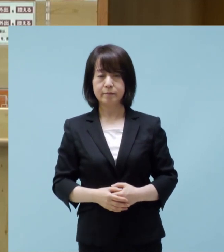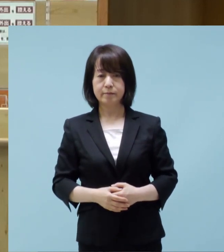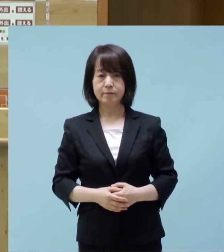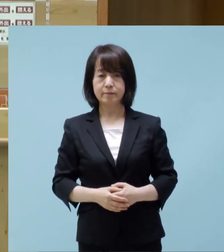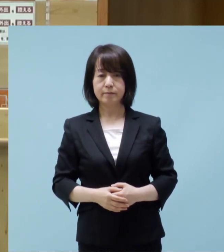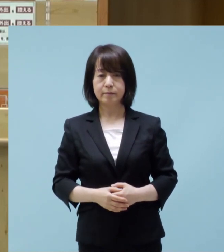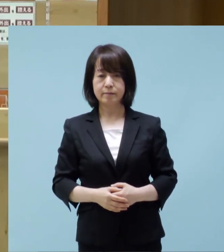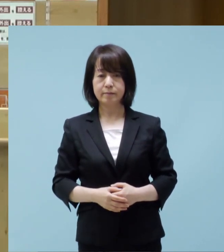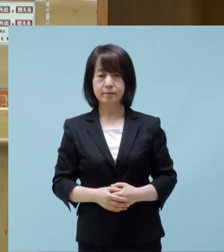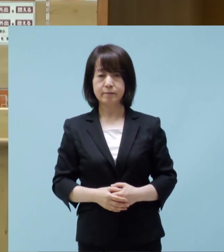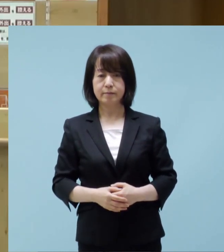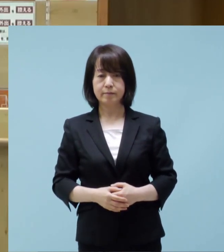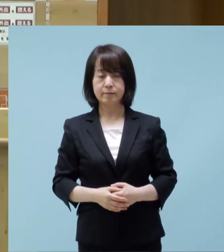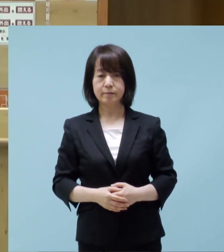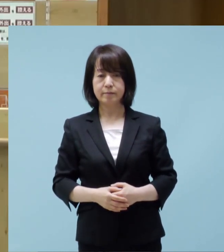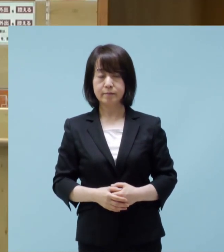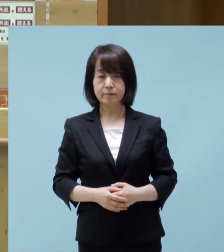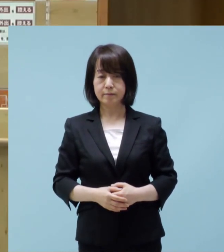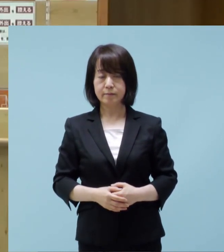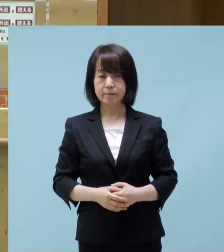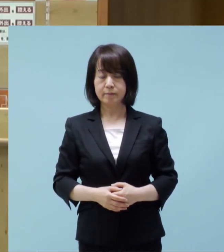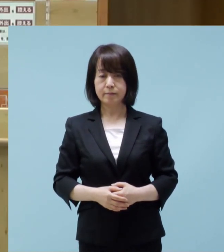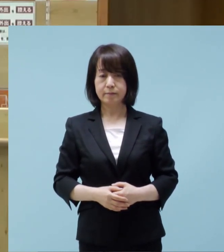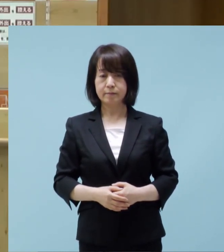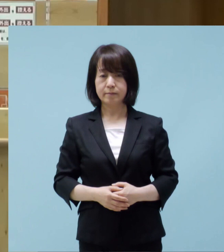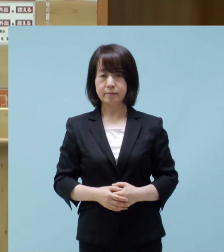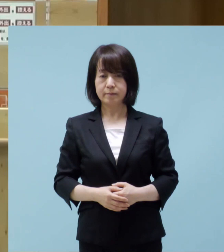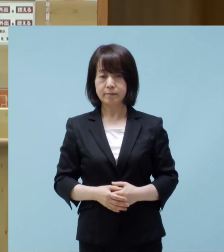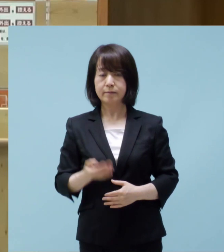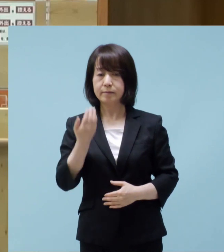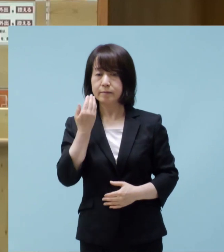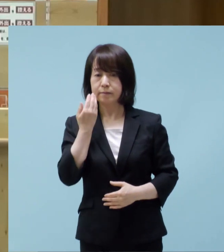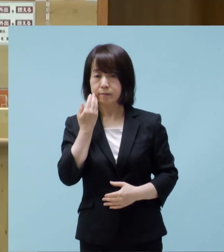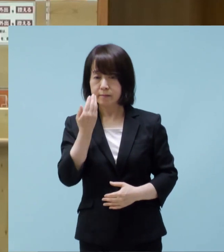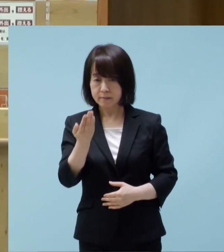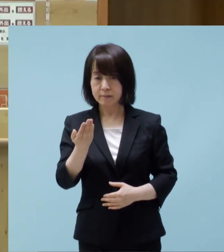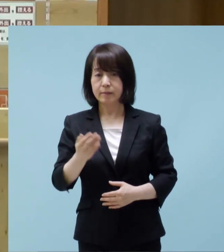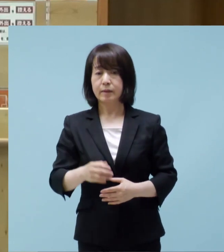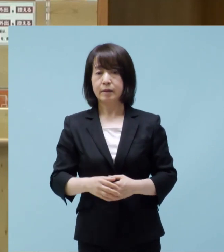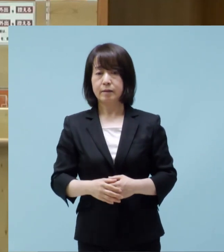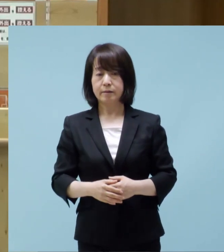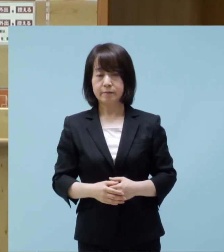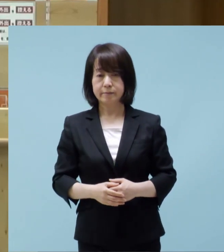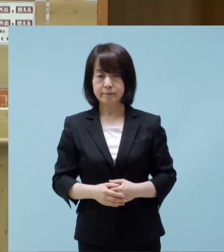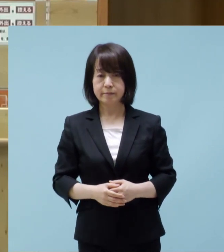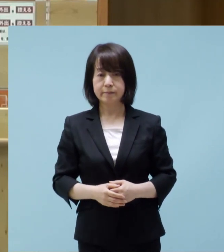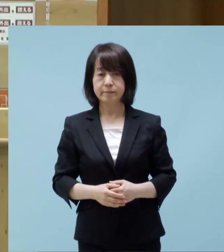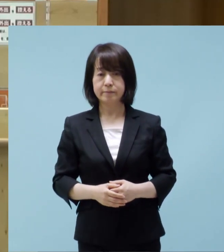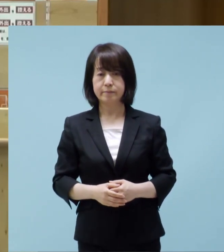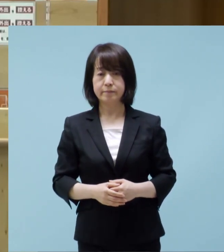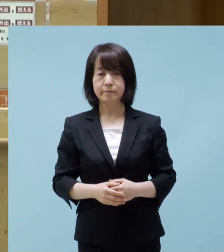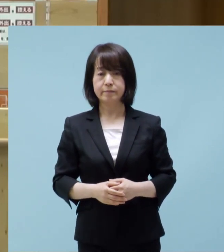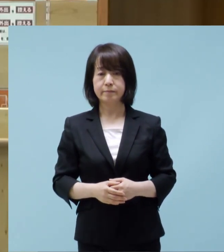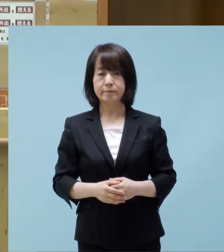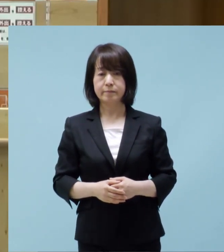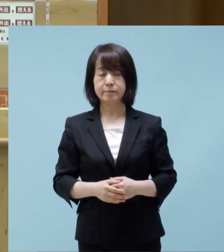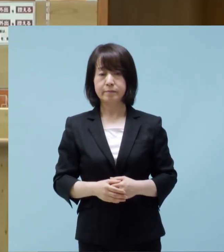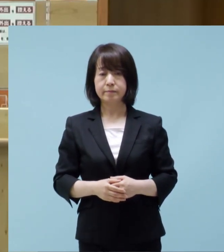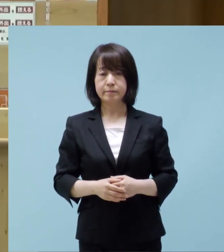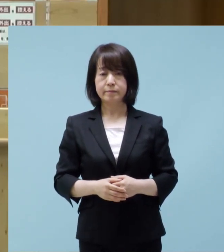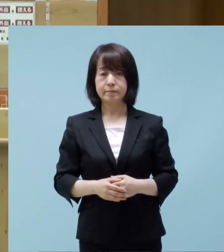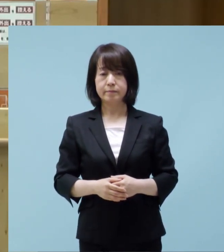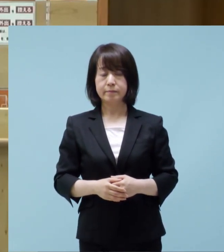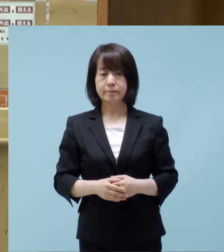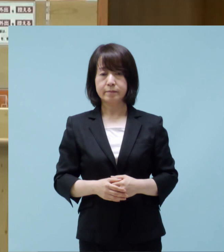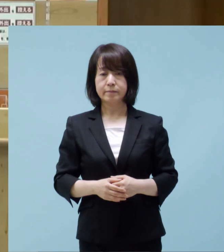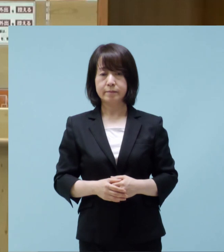ありがとうございます。事前に少し伺いたかったのことがあったので、合わせてせっかくなので伺いたいと思います。知事